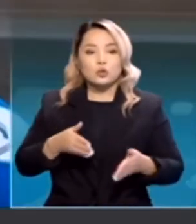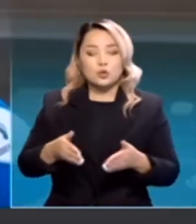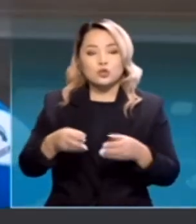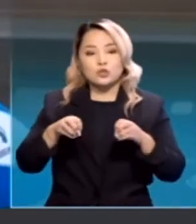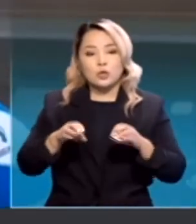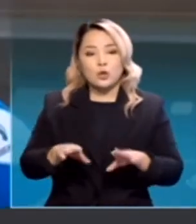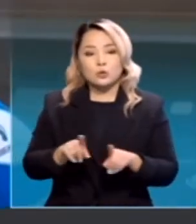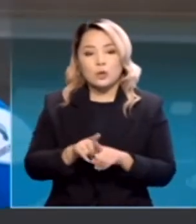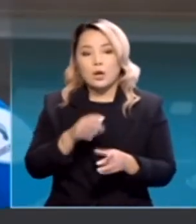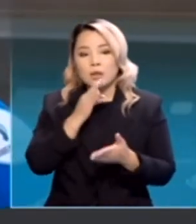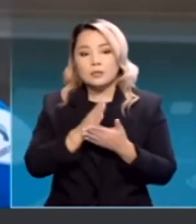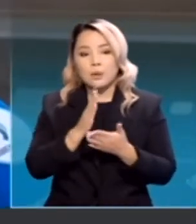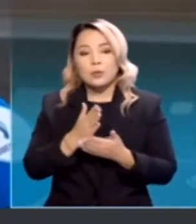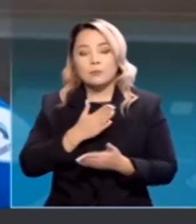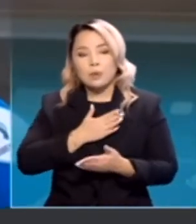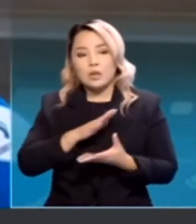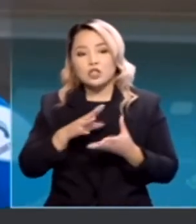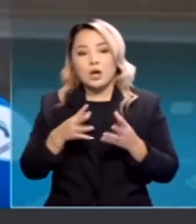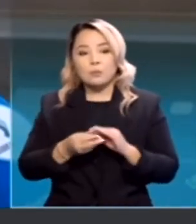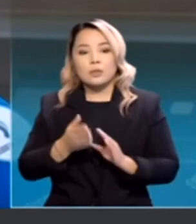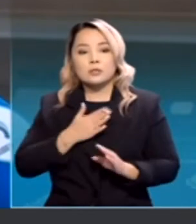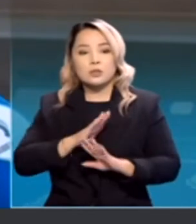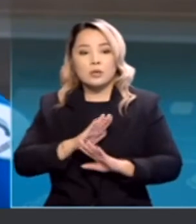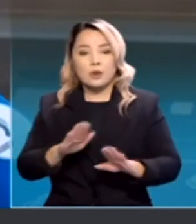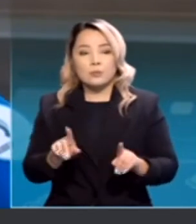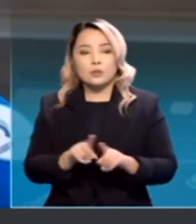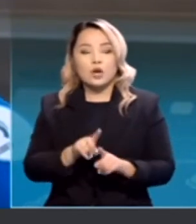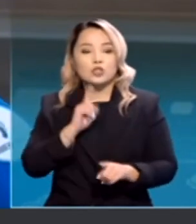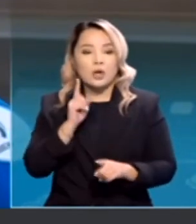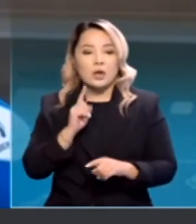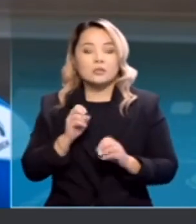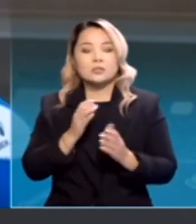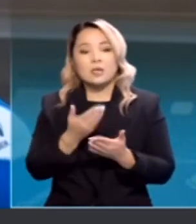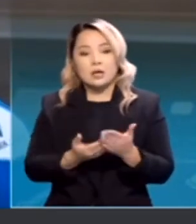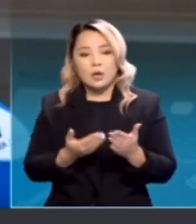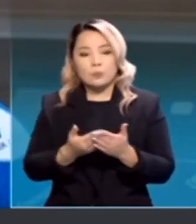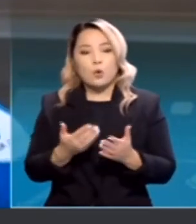іздеу. Бұл мектептің бізге, жалпы маған ғана емес, жас сарапшыларға берген көмегі зор деп ойлаймын.